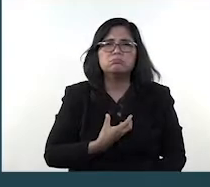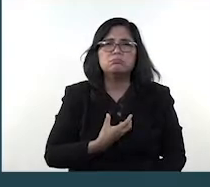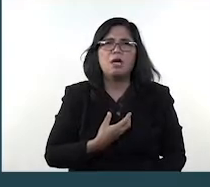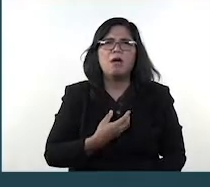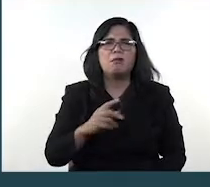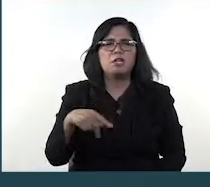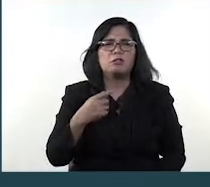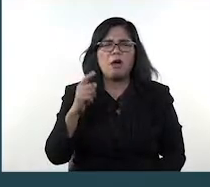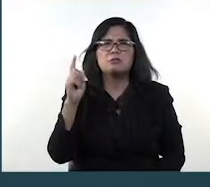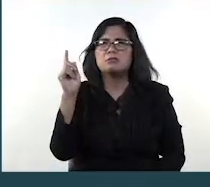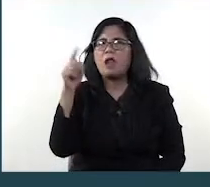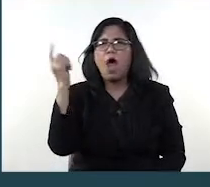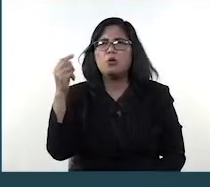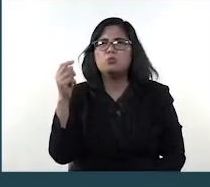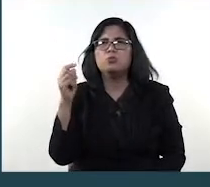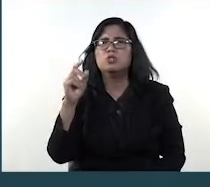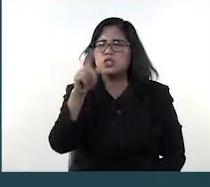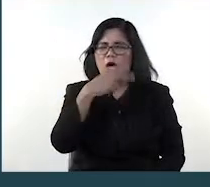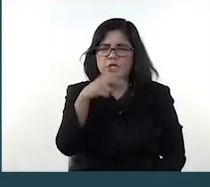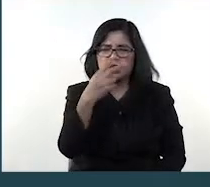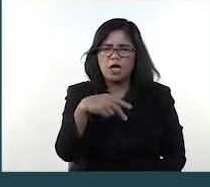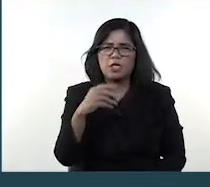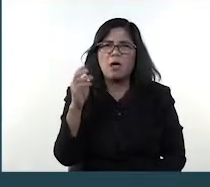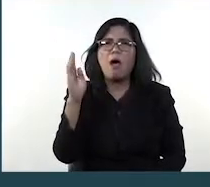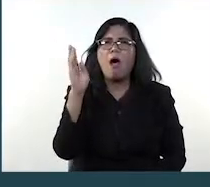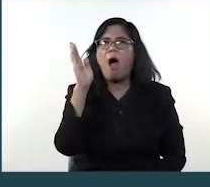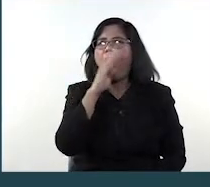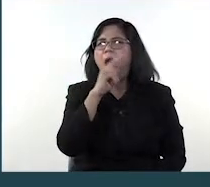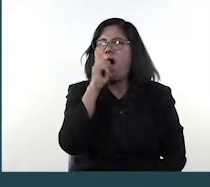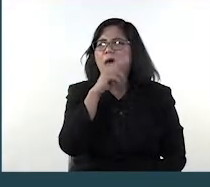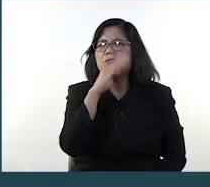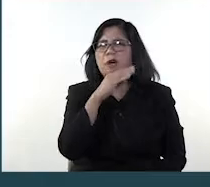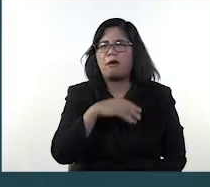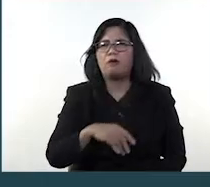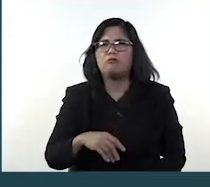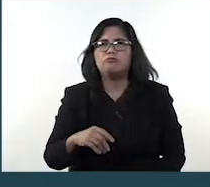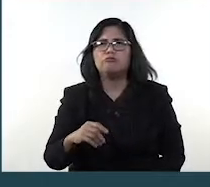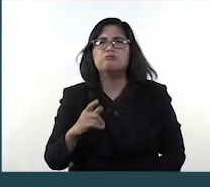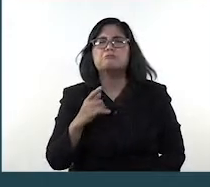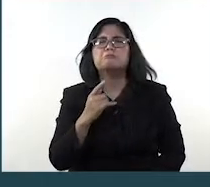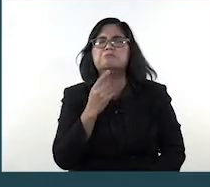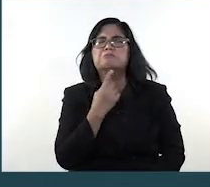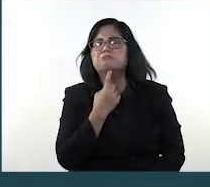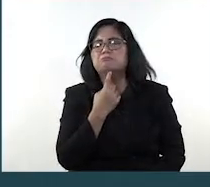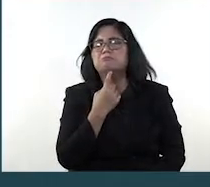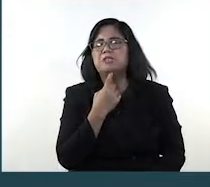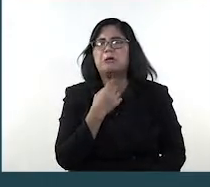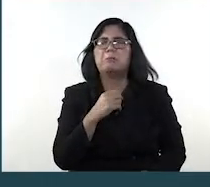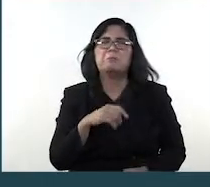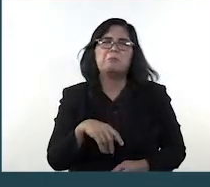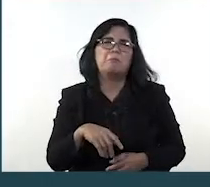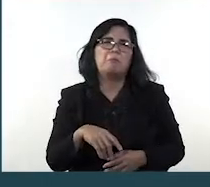Ayo kita selalu mencari alasan wudhu tidak berjuang mencapai Karena Allah Hai Nagita melanggar saya udah coba tapi